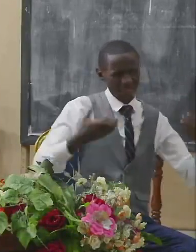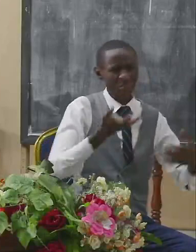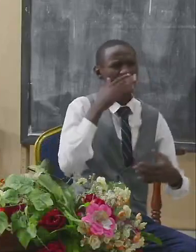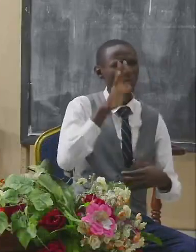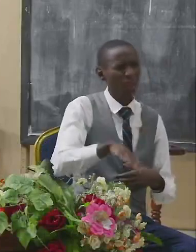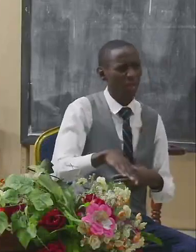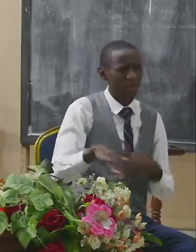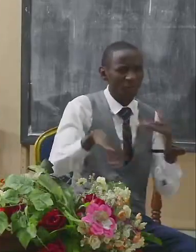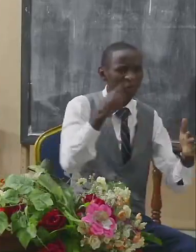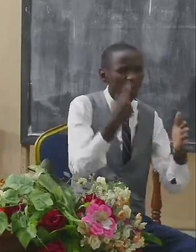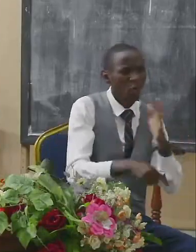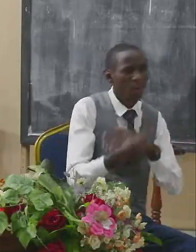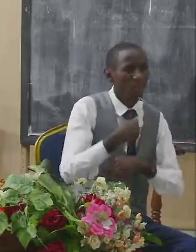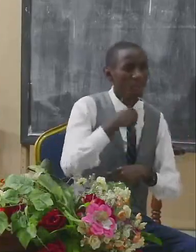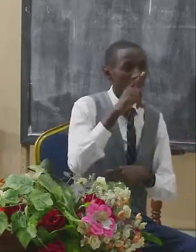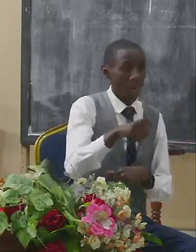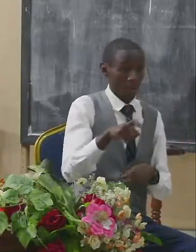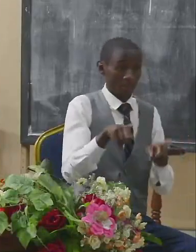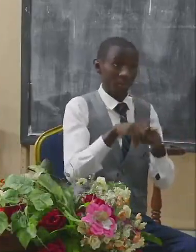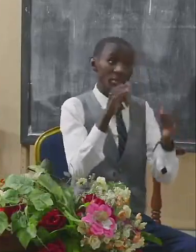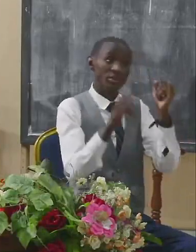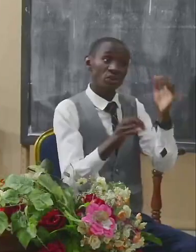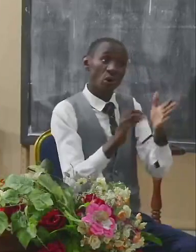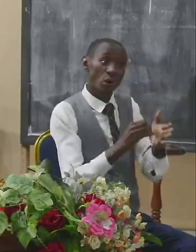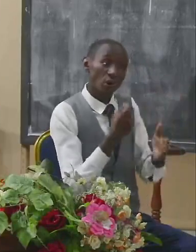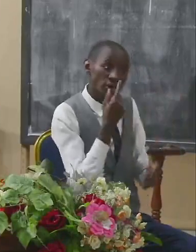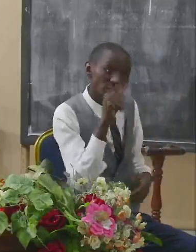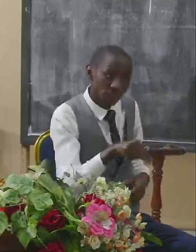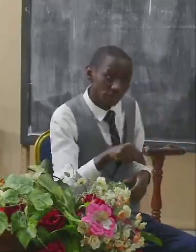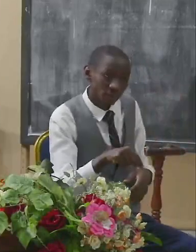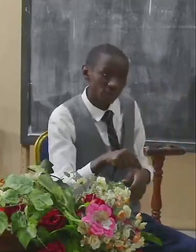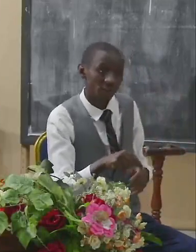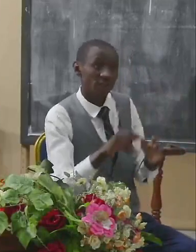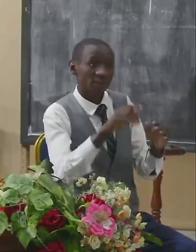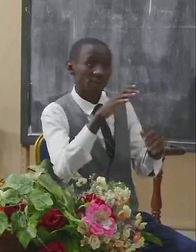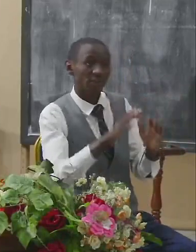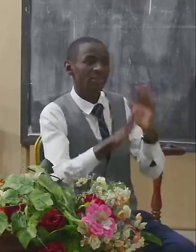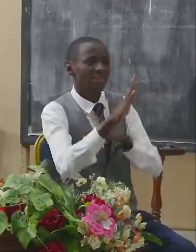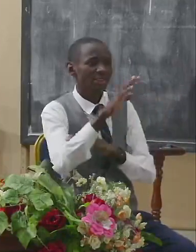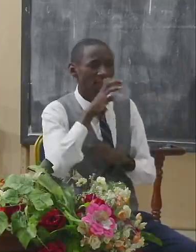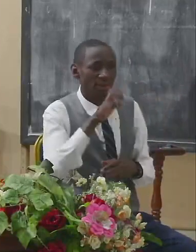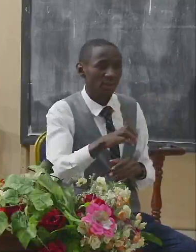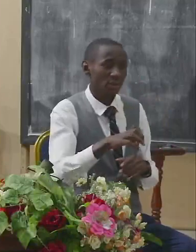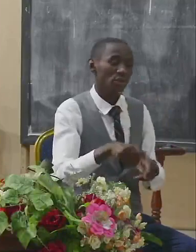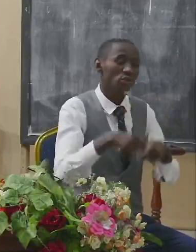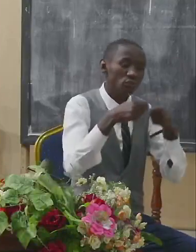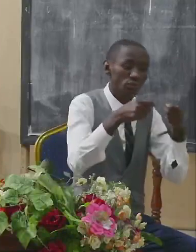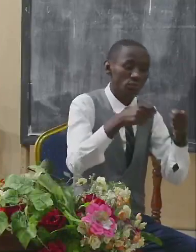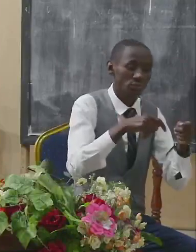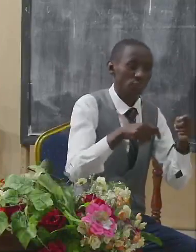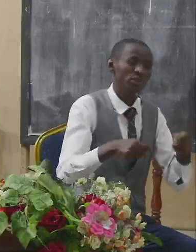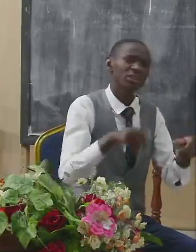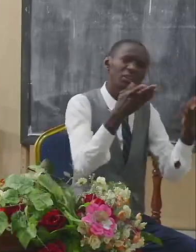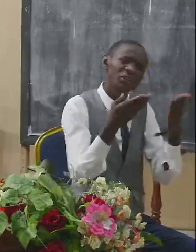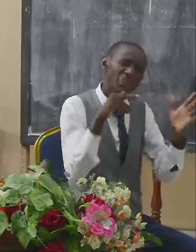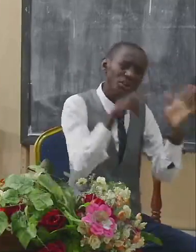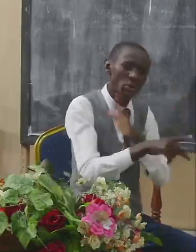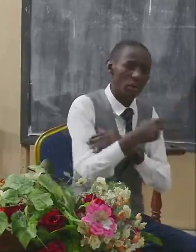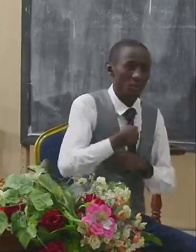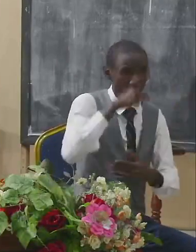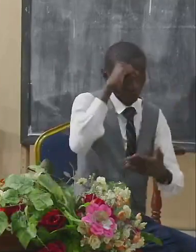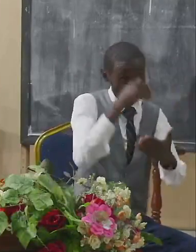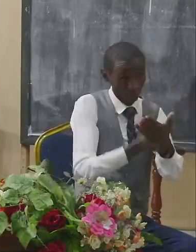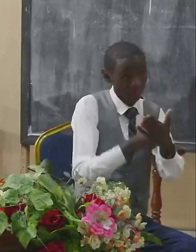kabisa. Unatafuta nifanyizie nini? Mimi si on dit Dieu Dieu. Hata wanasema Mungu Mungu kabisa. Je, vraiment utaniua mie mwana wako? Il ne s'est pas